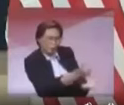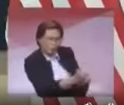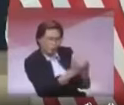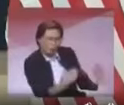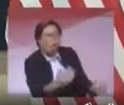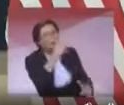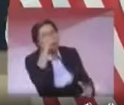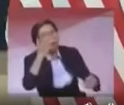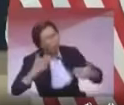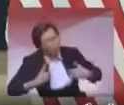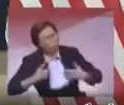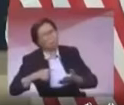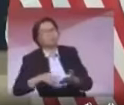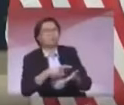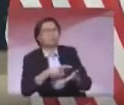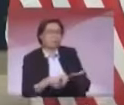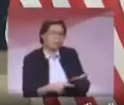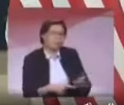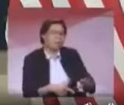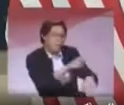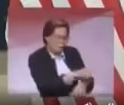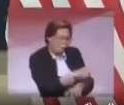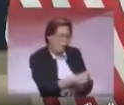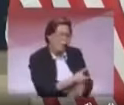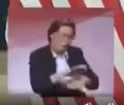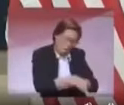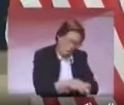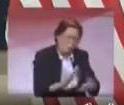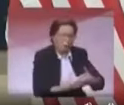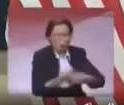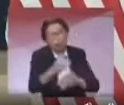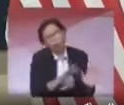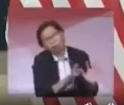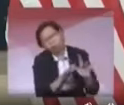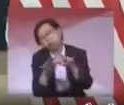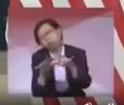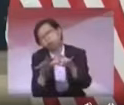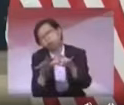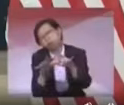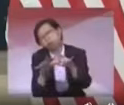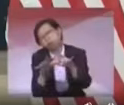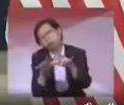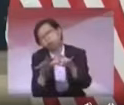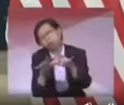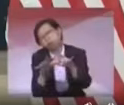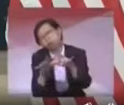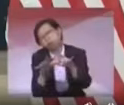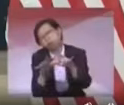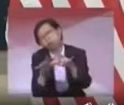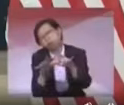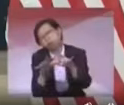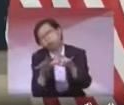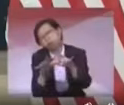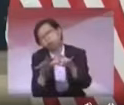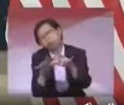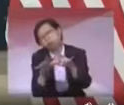Tetapi oleh kerana ada pilihan raya, mereka terpaksa keluar beramai-ramai untuk mengundi. But since there was an